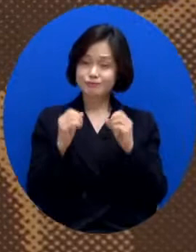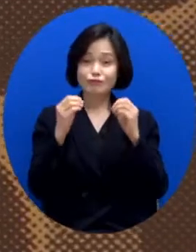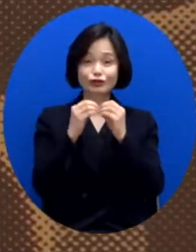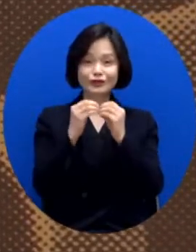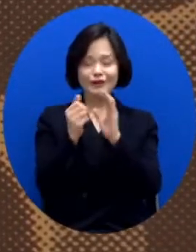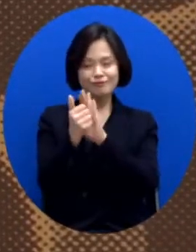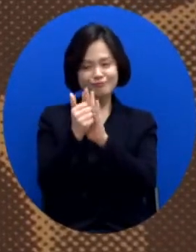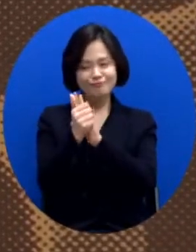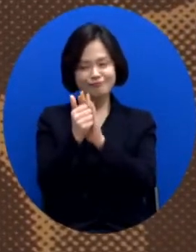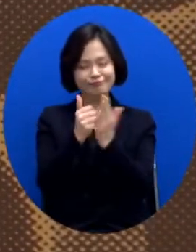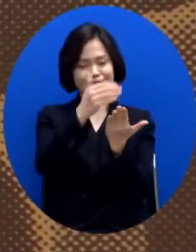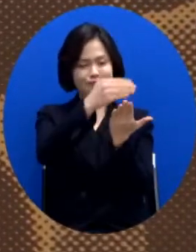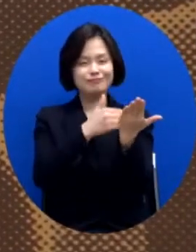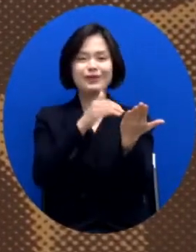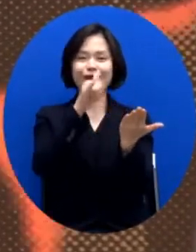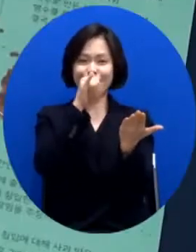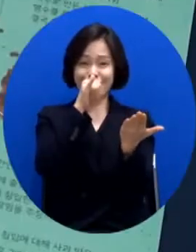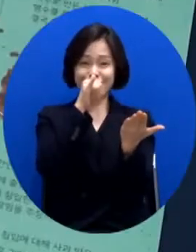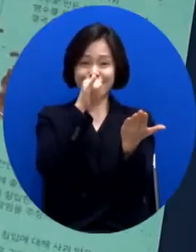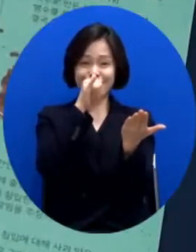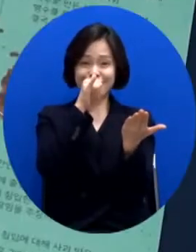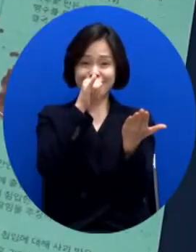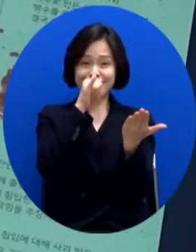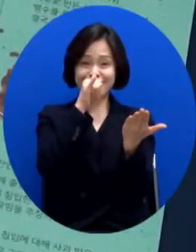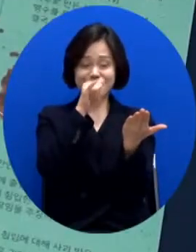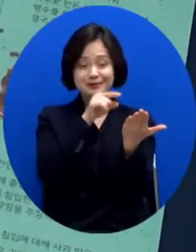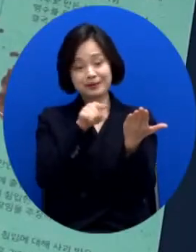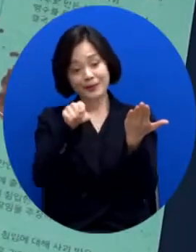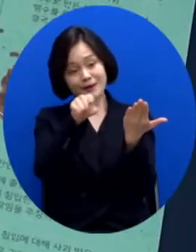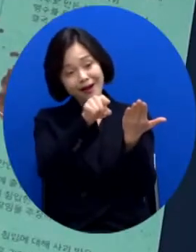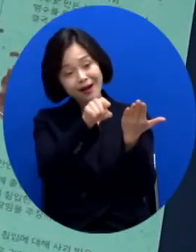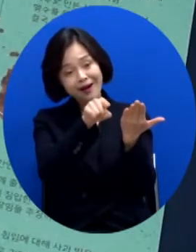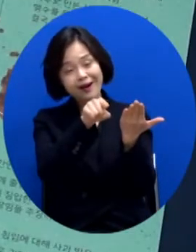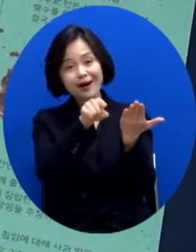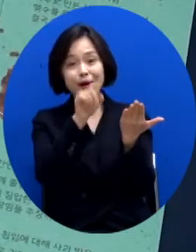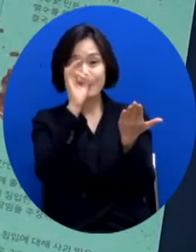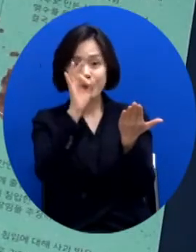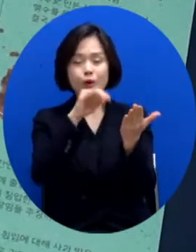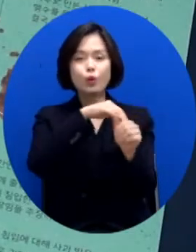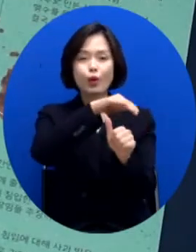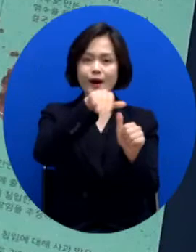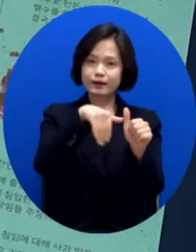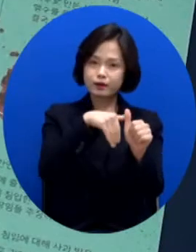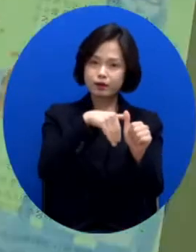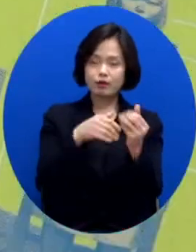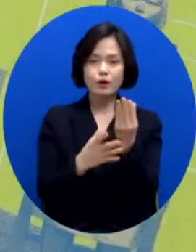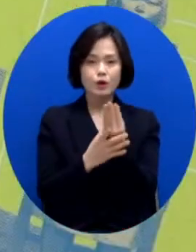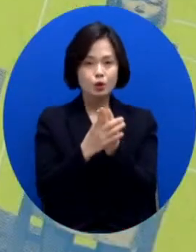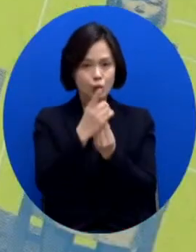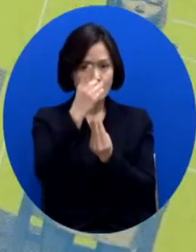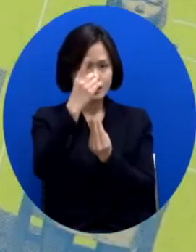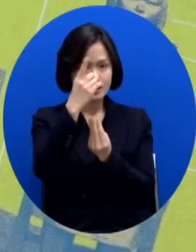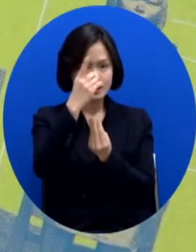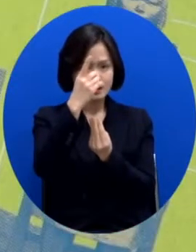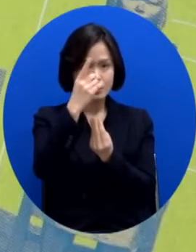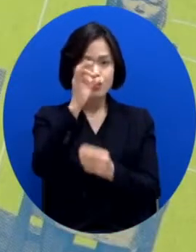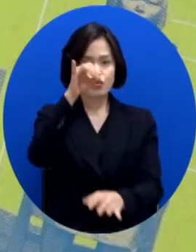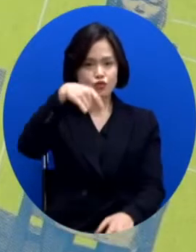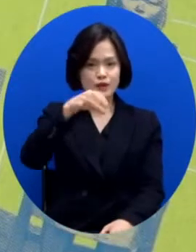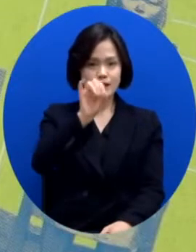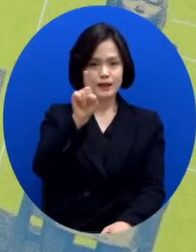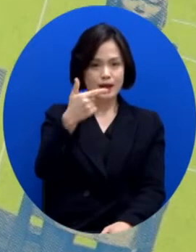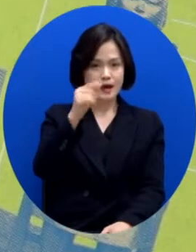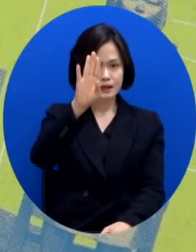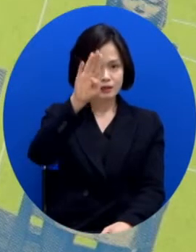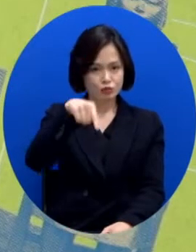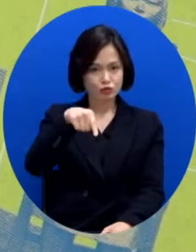희망의 메시지를 전합니다. 또 다른 엽서에는 환경, 통일, 위안부, 독도 등 사회 현안을